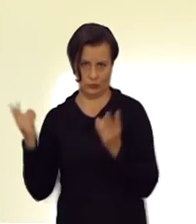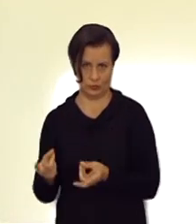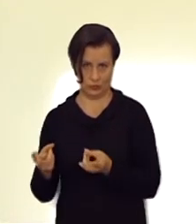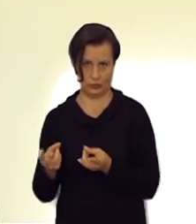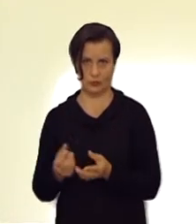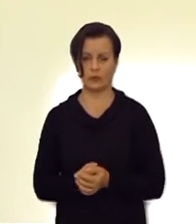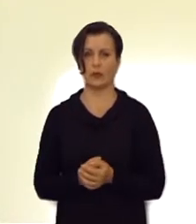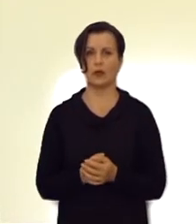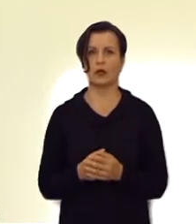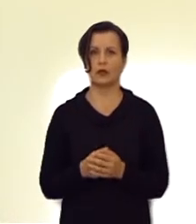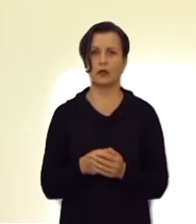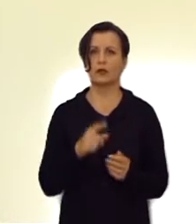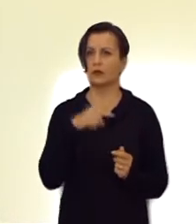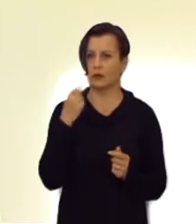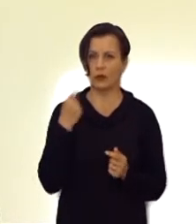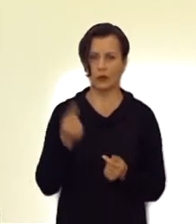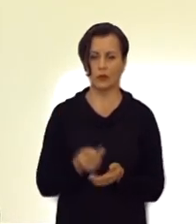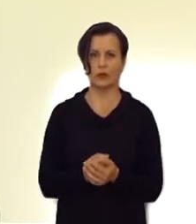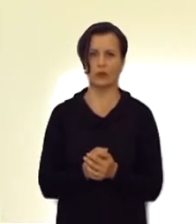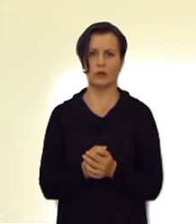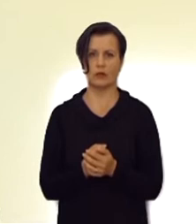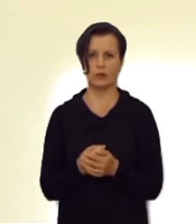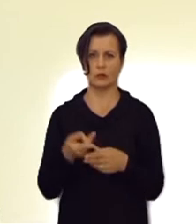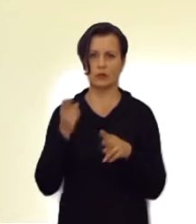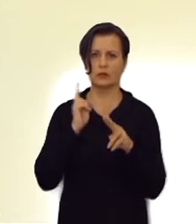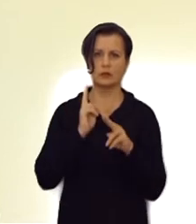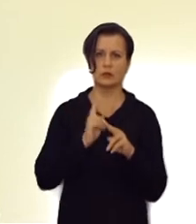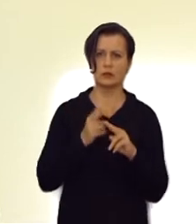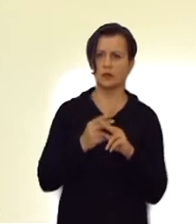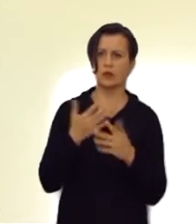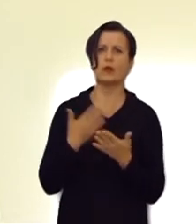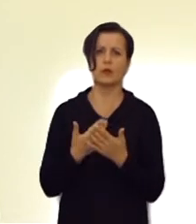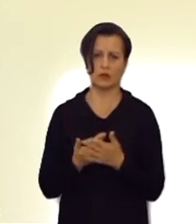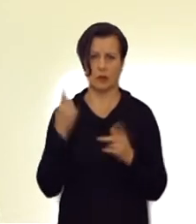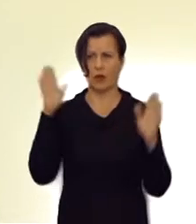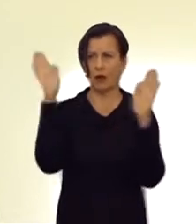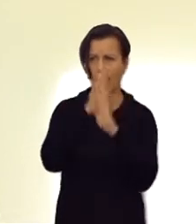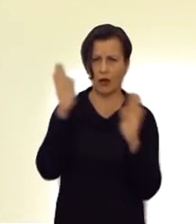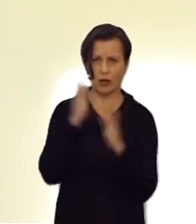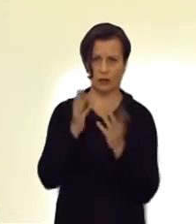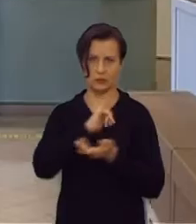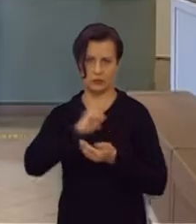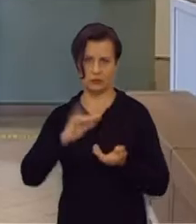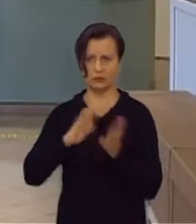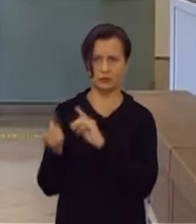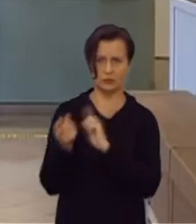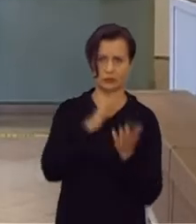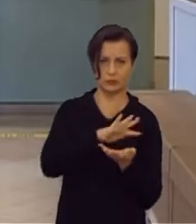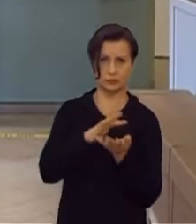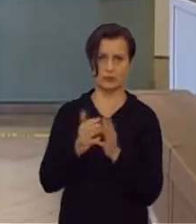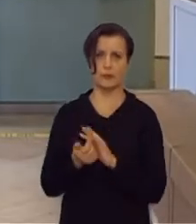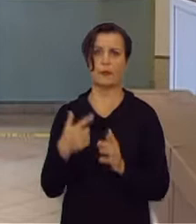10 tūkstančių gyventojų. Labiausiai tam įtakos tikriausia turi labai permainingos gamtinės sąlygos.